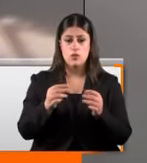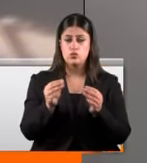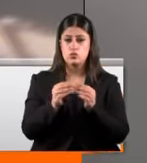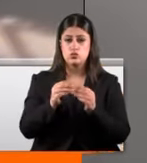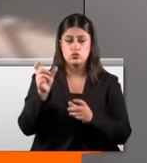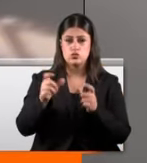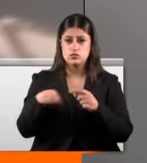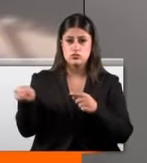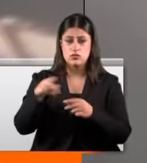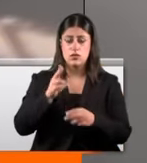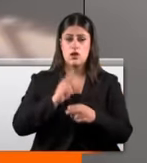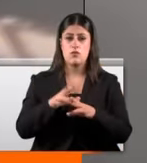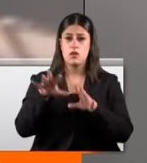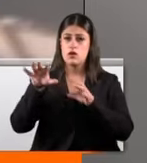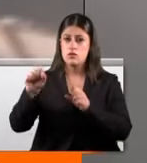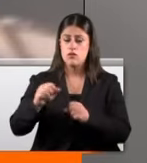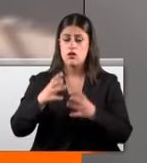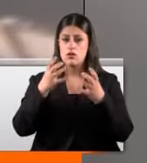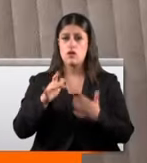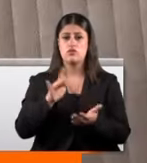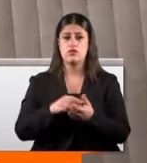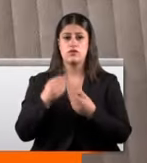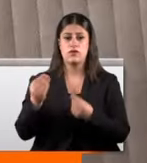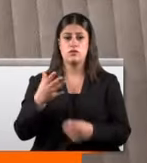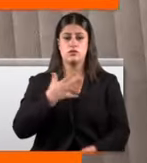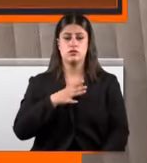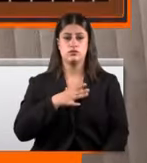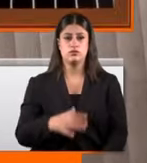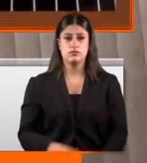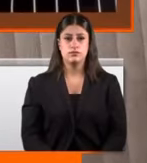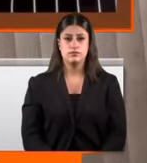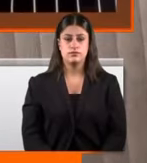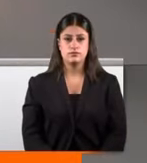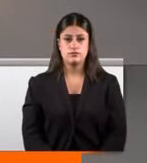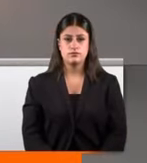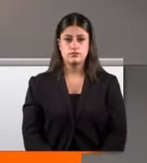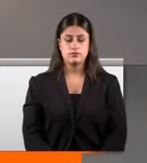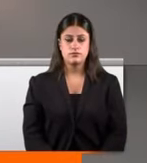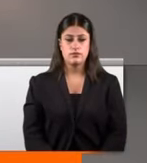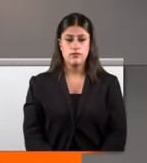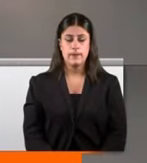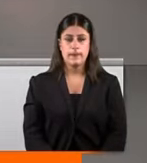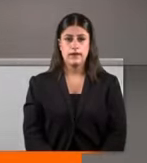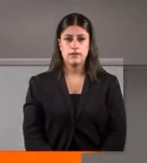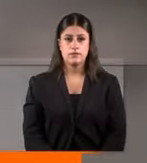yakalanmasını ve en ağır cezayı almasını istiyor. Adaletin yerini bulmasını istiyorum.